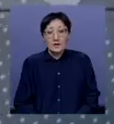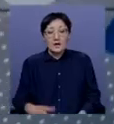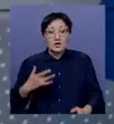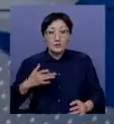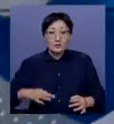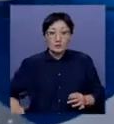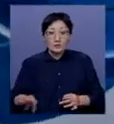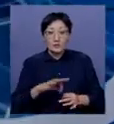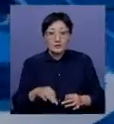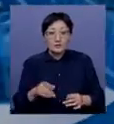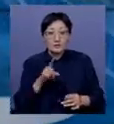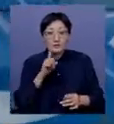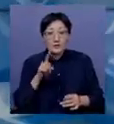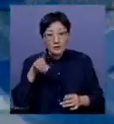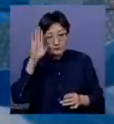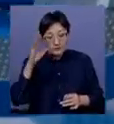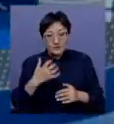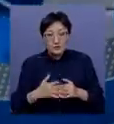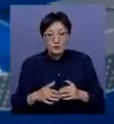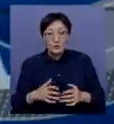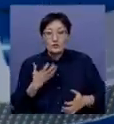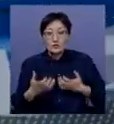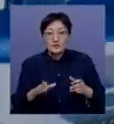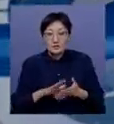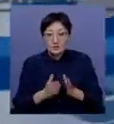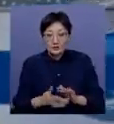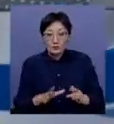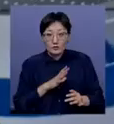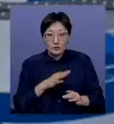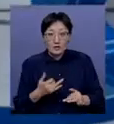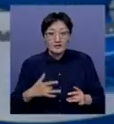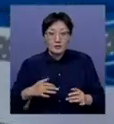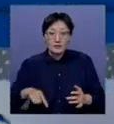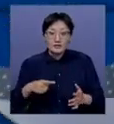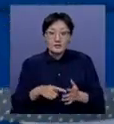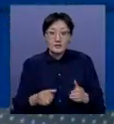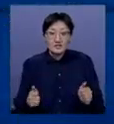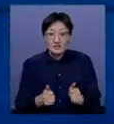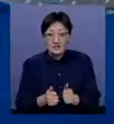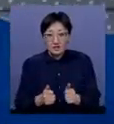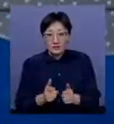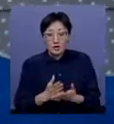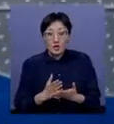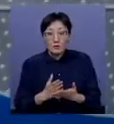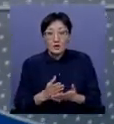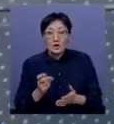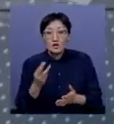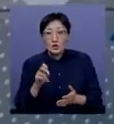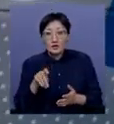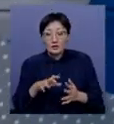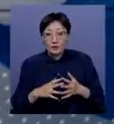Жамбыл облысында жасөспірімдердің арасында жан түршігерлік жағдай орын алды. Тараз қаласына жақын орналасқан Шөлдала